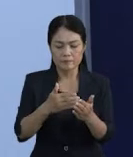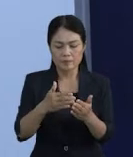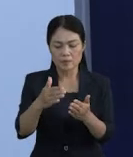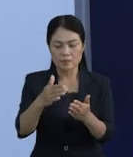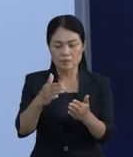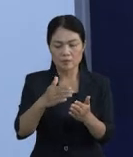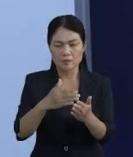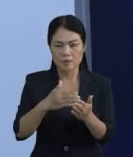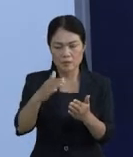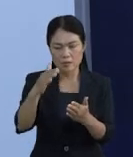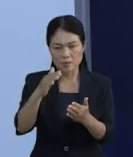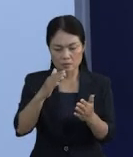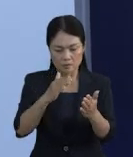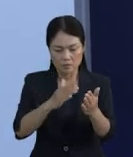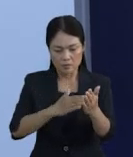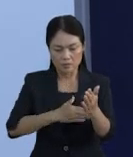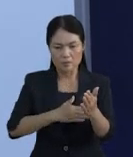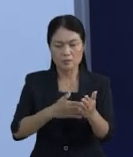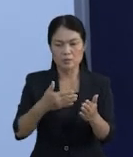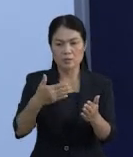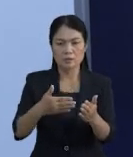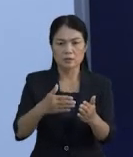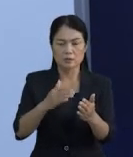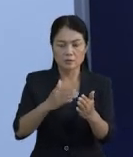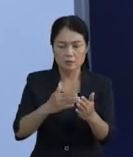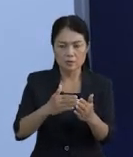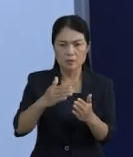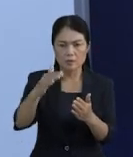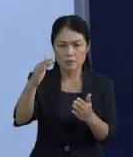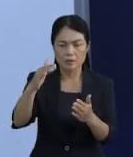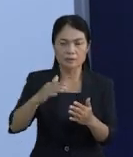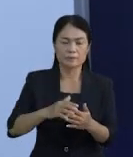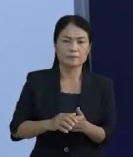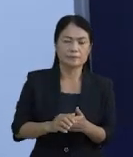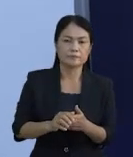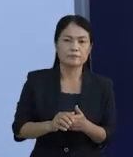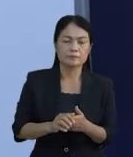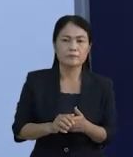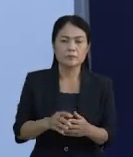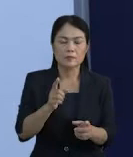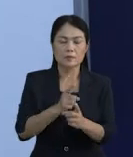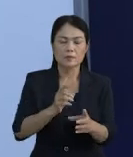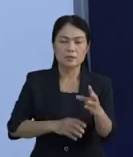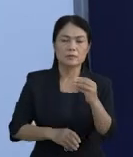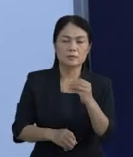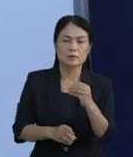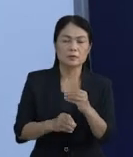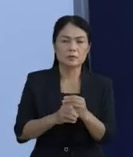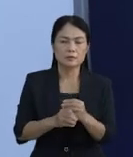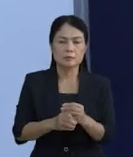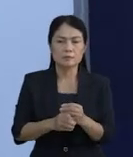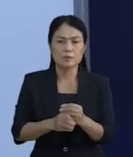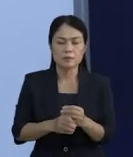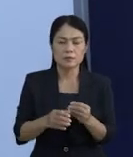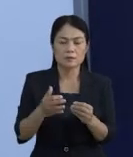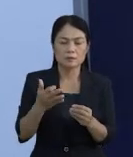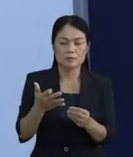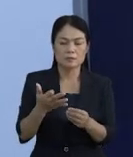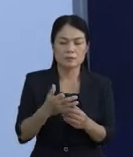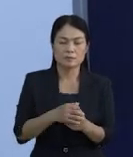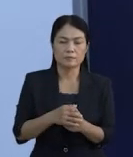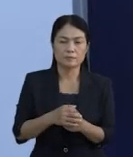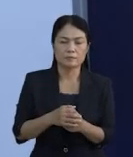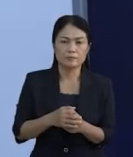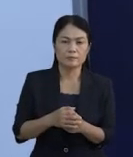cứ bằng cột cho và lấy bằng buồn cứ dân trái bằng cột láng và bằng cột láng trái thay mà ấy bằng bầy ní